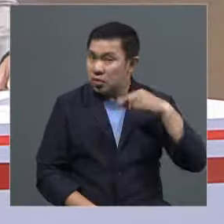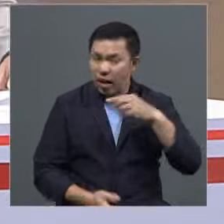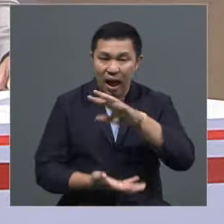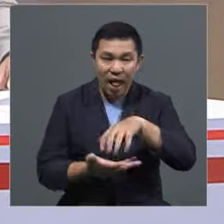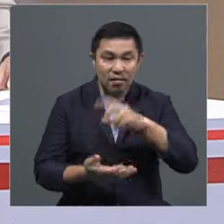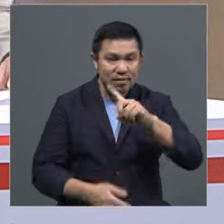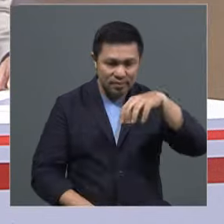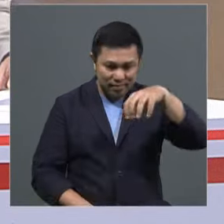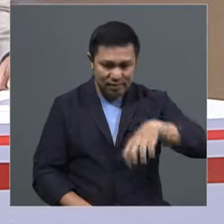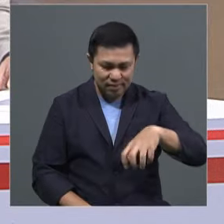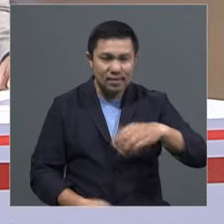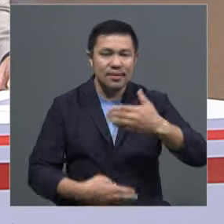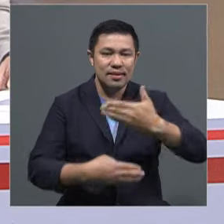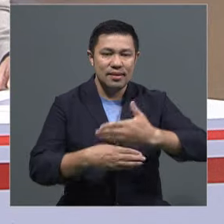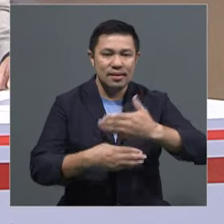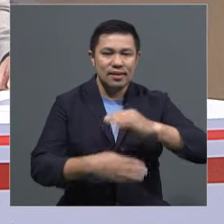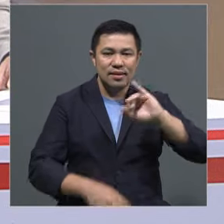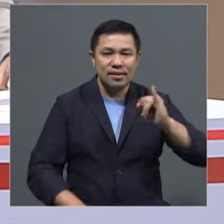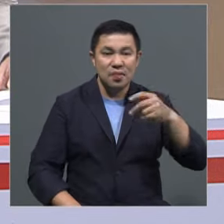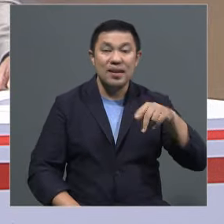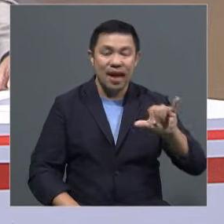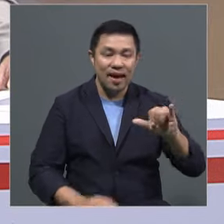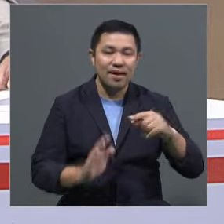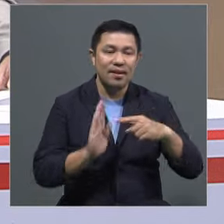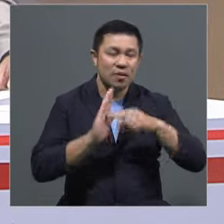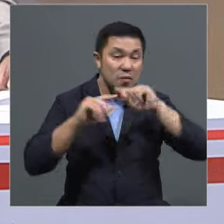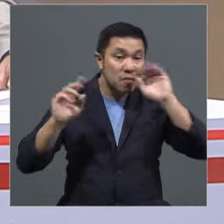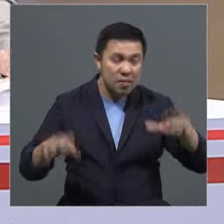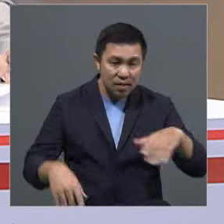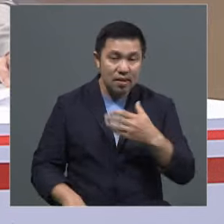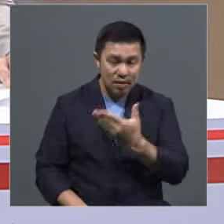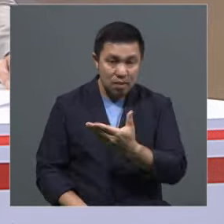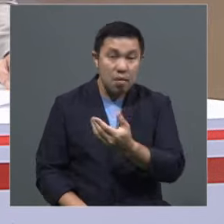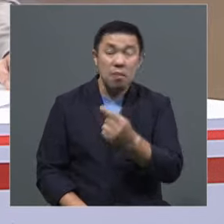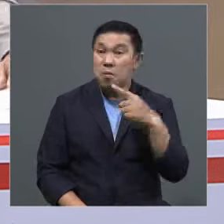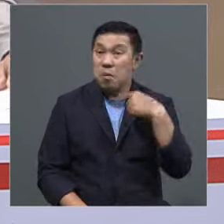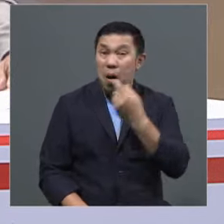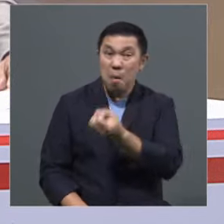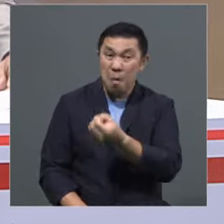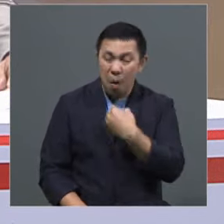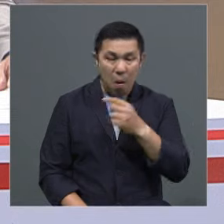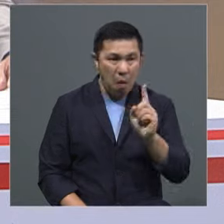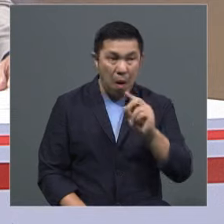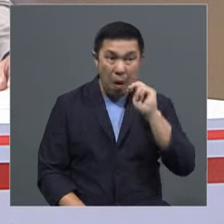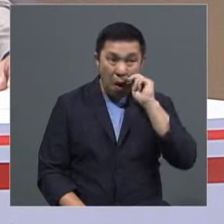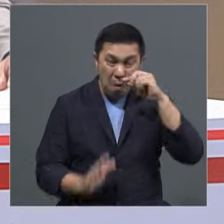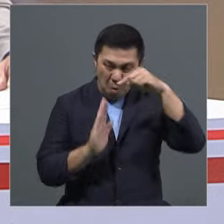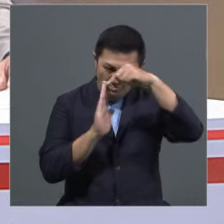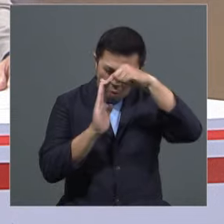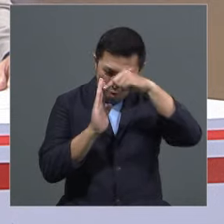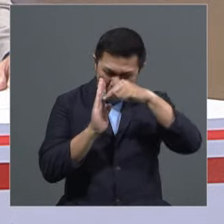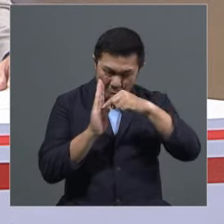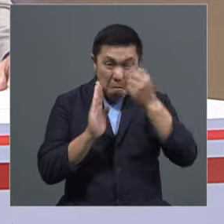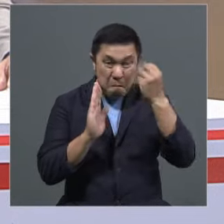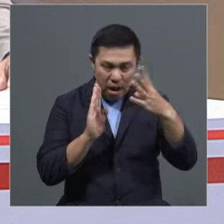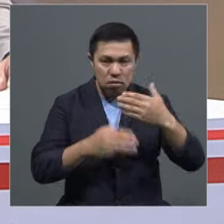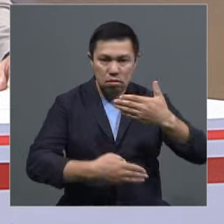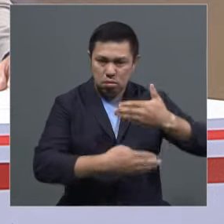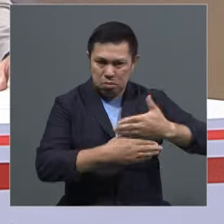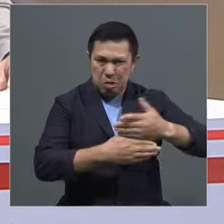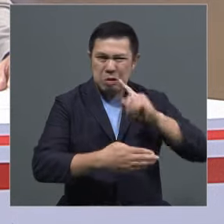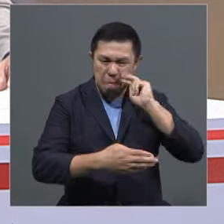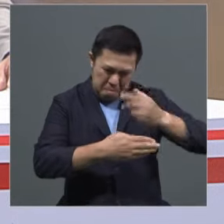านมาจากเขื่อนเจ้าพระยาจังหวัดชัยนาทนะคะอย่างที่คุณพรทิวาบอกไปนะคะว่าถ้าน้ำเหนือลงมาเยอะเนี่ยเขื่อนเจ้าพระยาก็จะมี